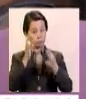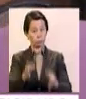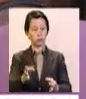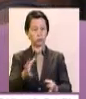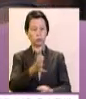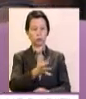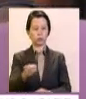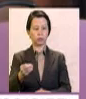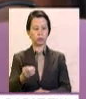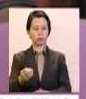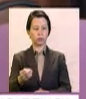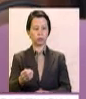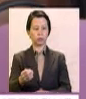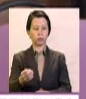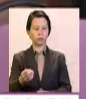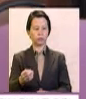and